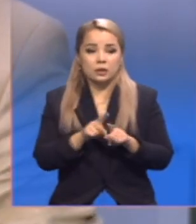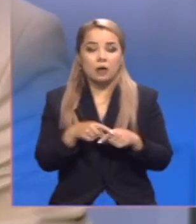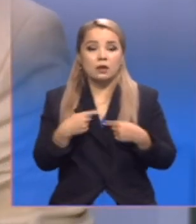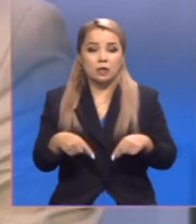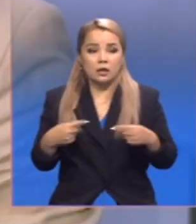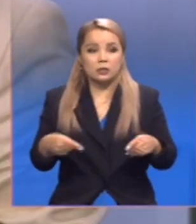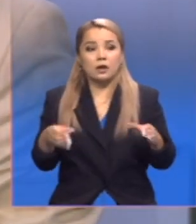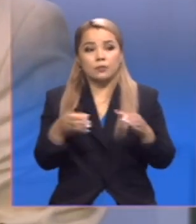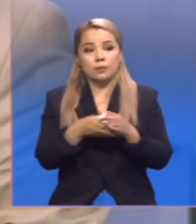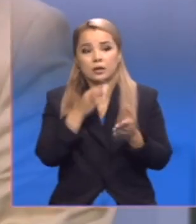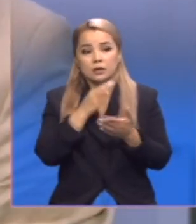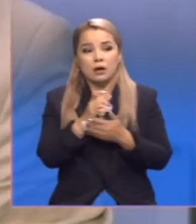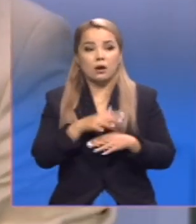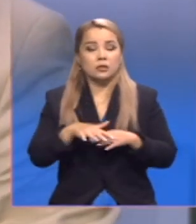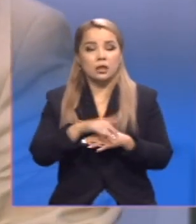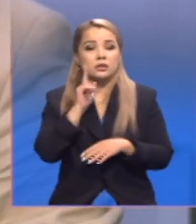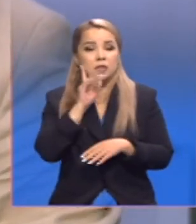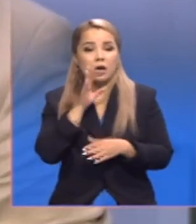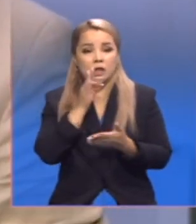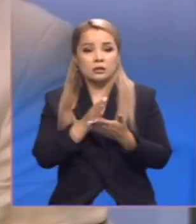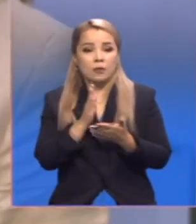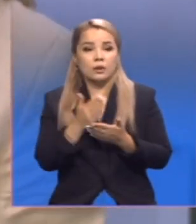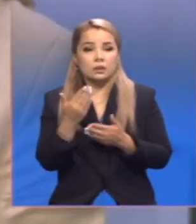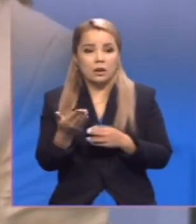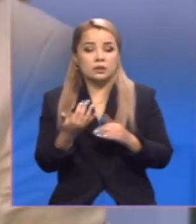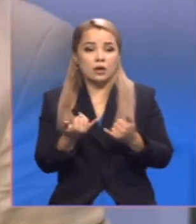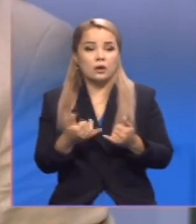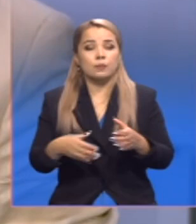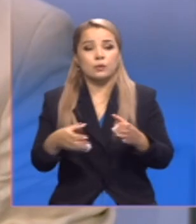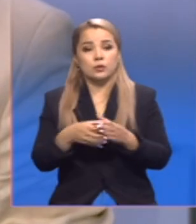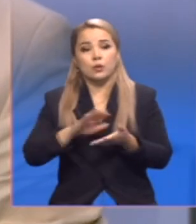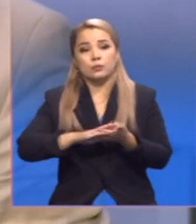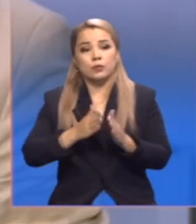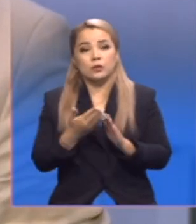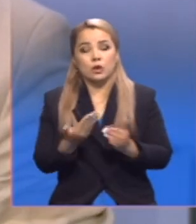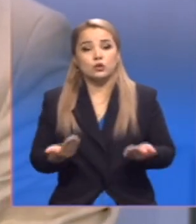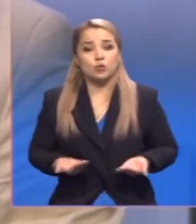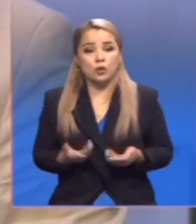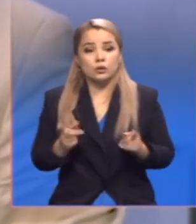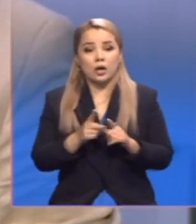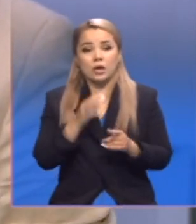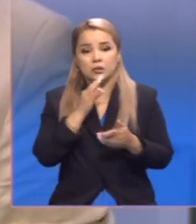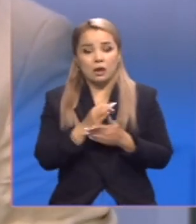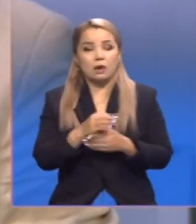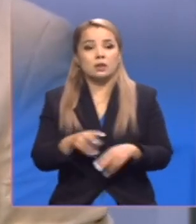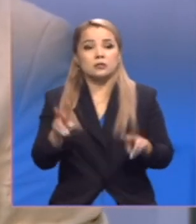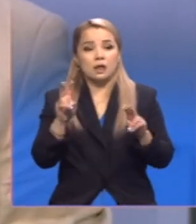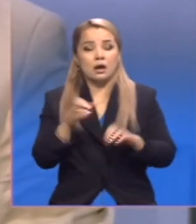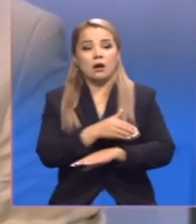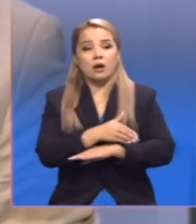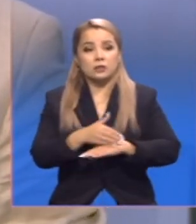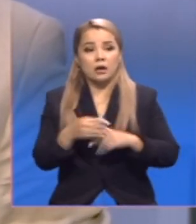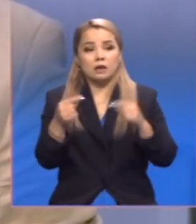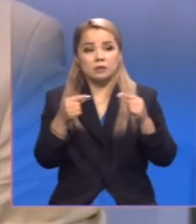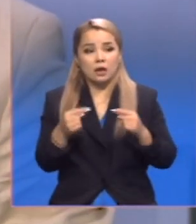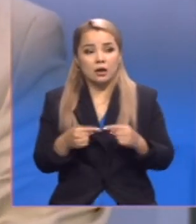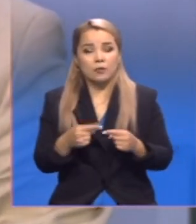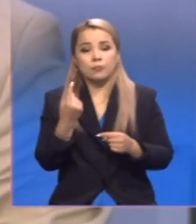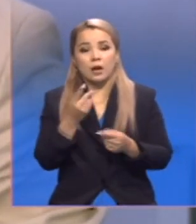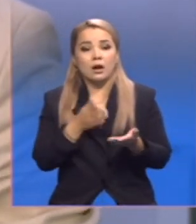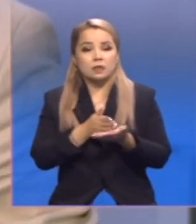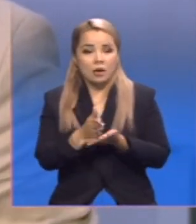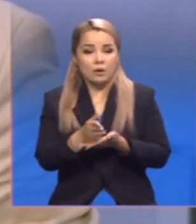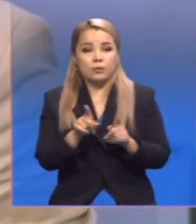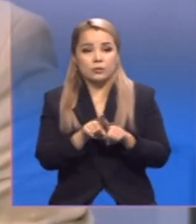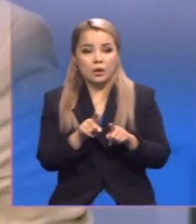кейбір тетіктері халыққа ыңғайсыз болып жатады бюрократиялық тұрғыдан. Сондай кездерде адресті, яғни нақты бір адамға